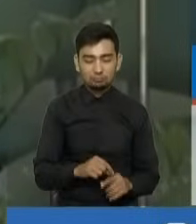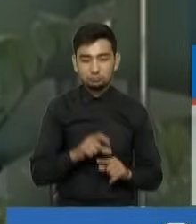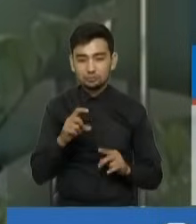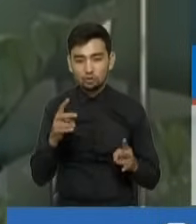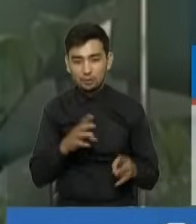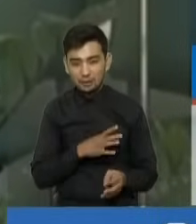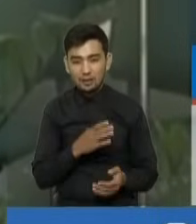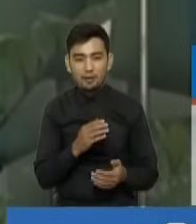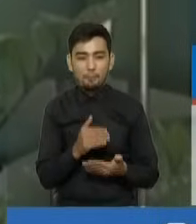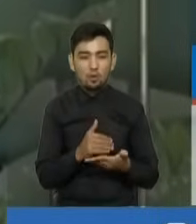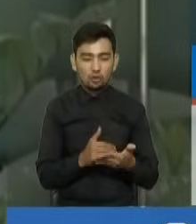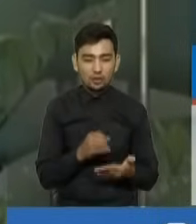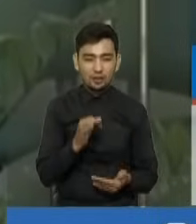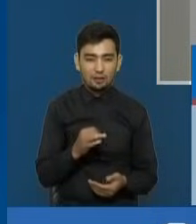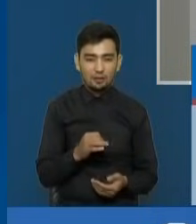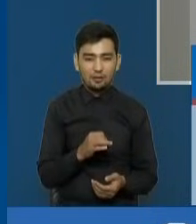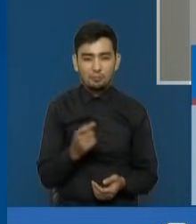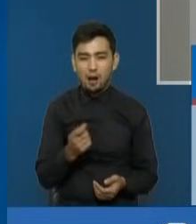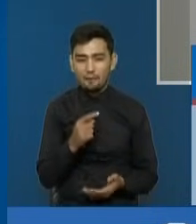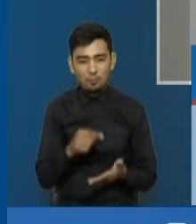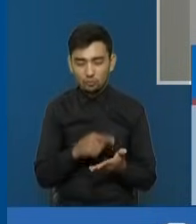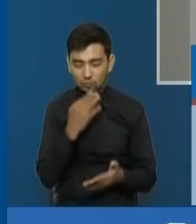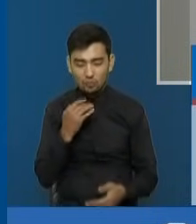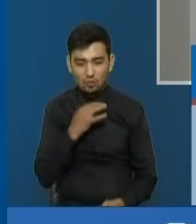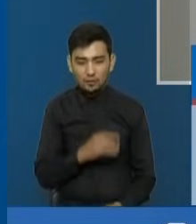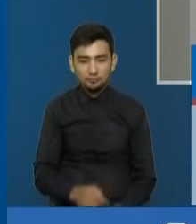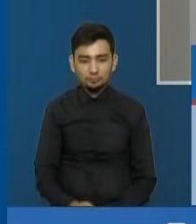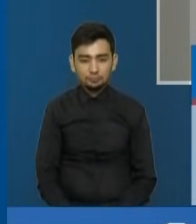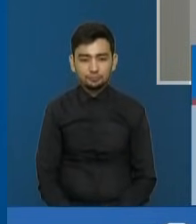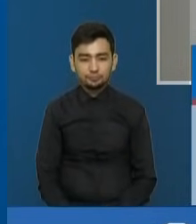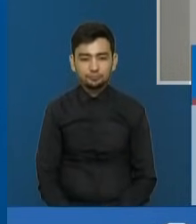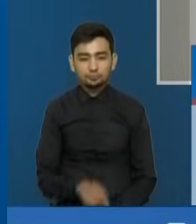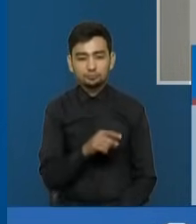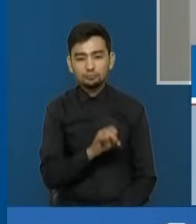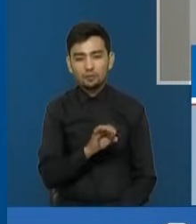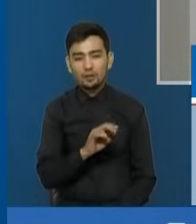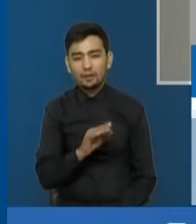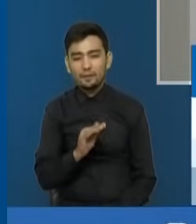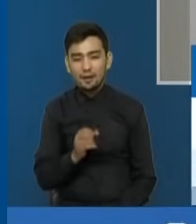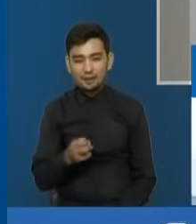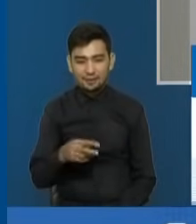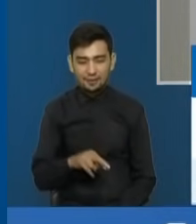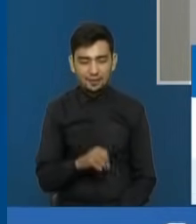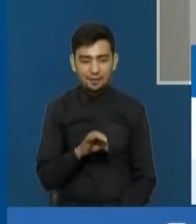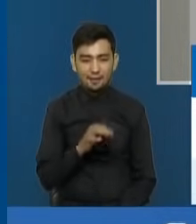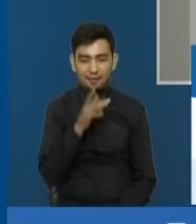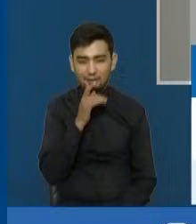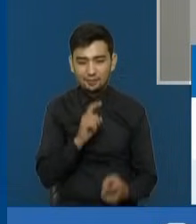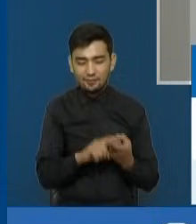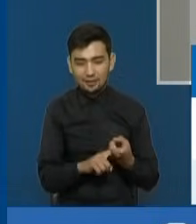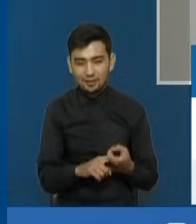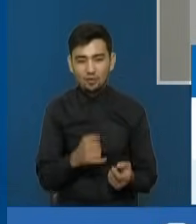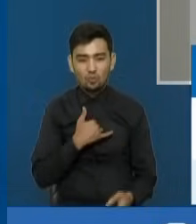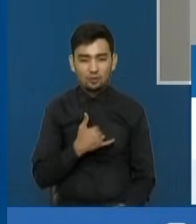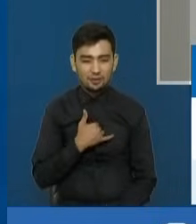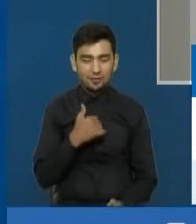данное предложение вызвало немало вопросов. Это может спровоцировать ту же инфляцию, да? Пенсионную. Возраст у нас с каждым